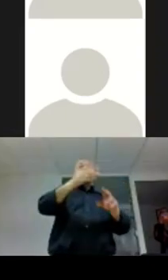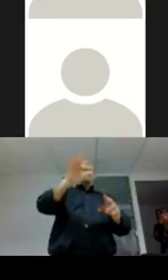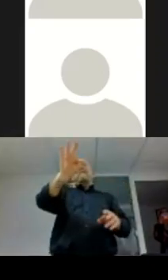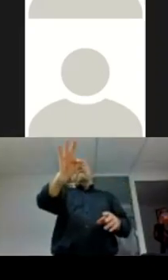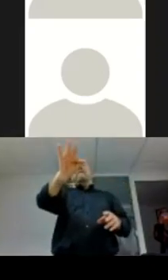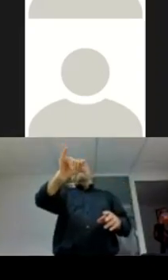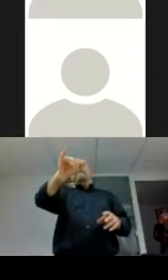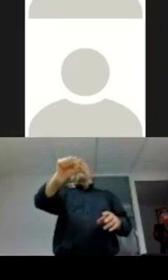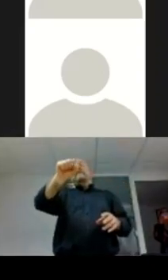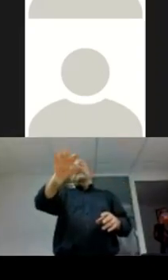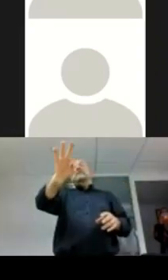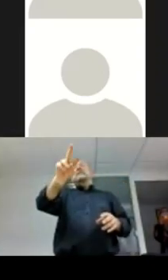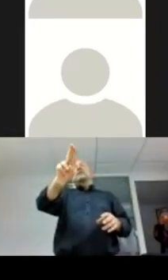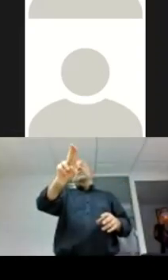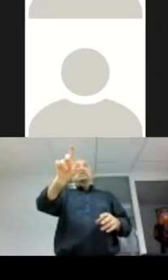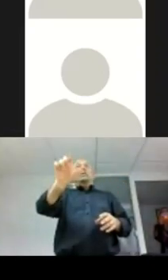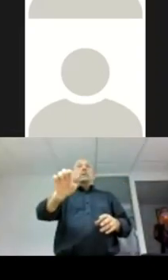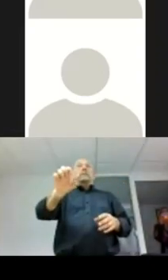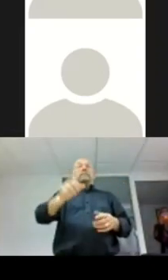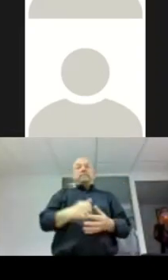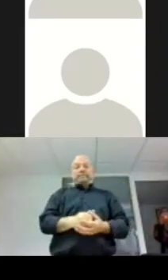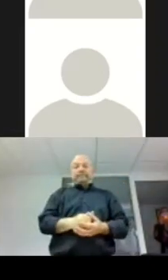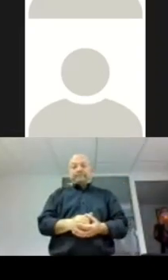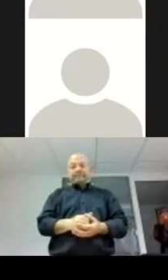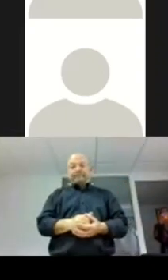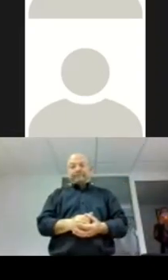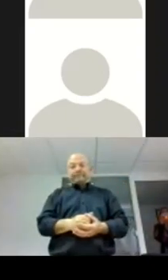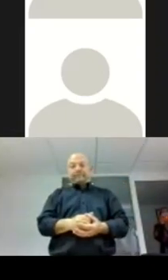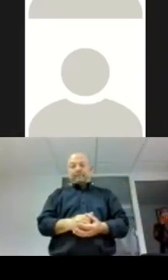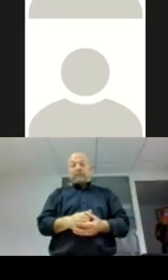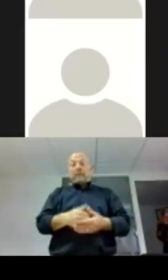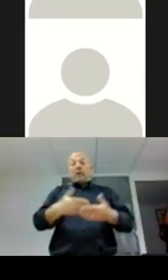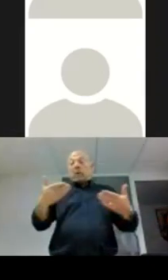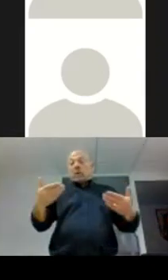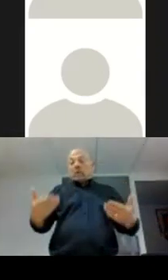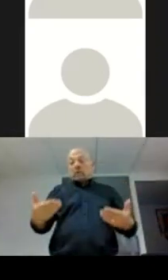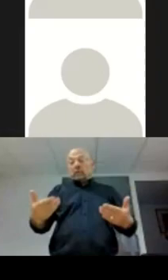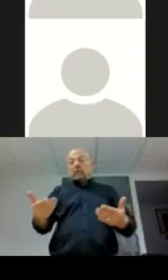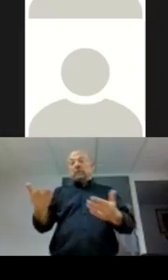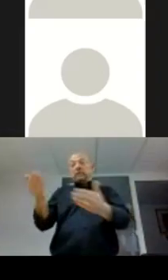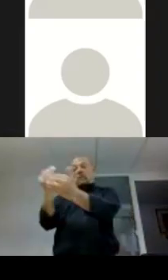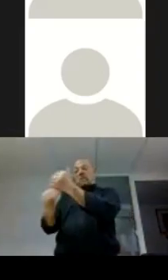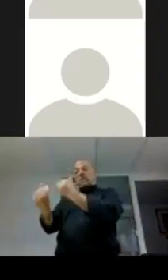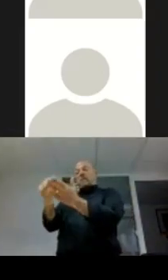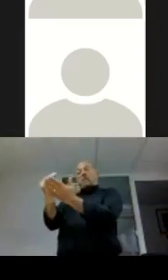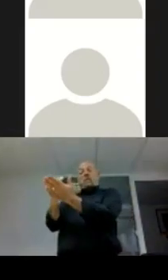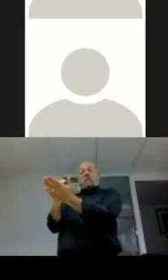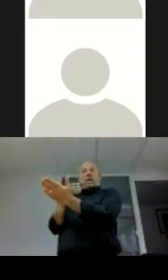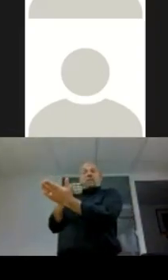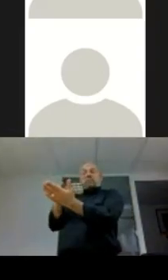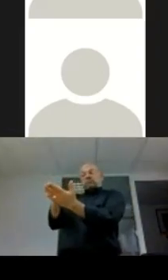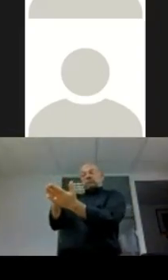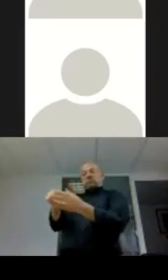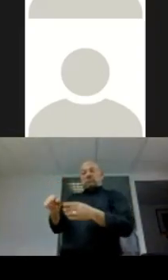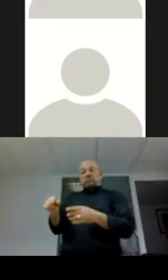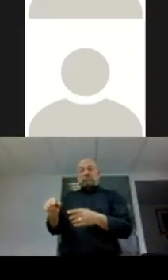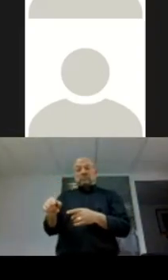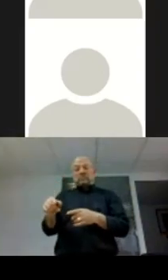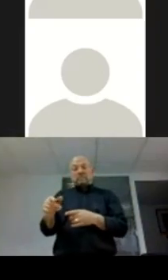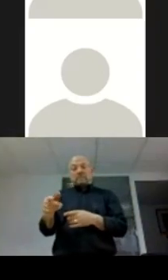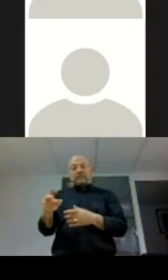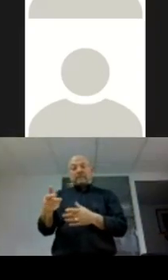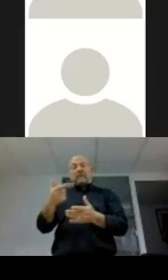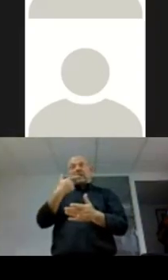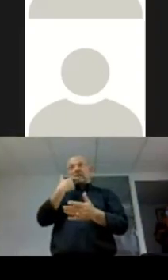de fuite qu'on appelle des fistules. Dernière chose, aujourd'hui, dans les recommandations